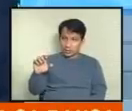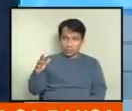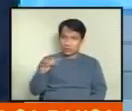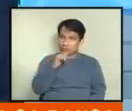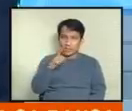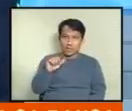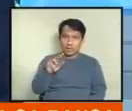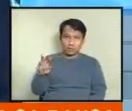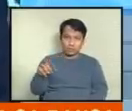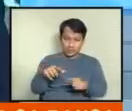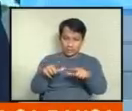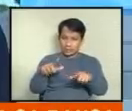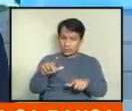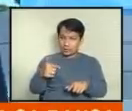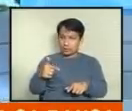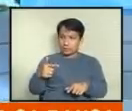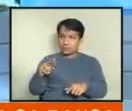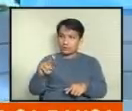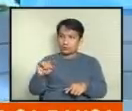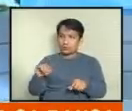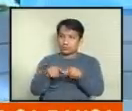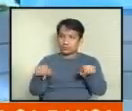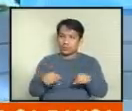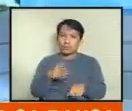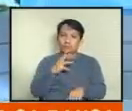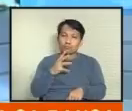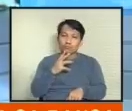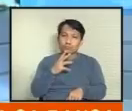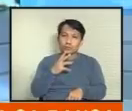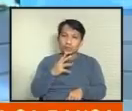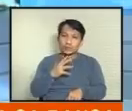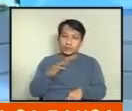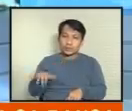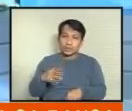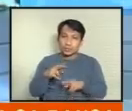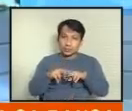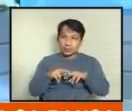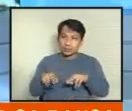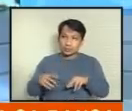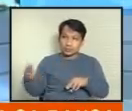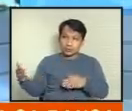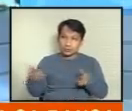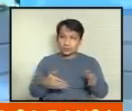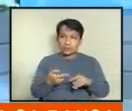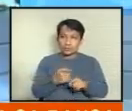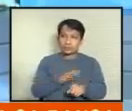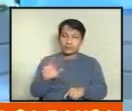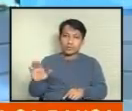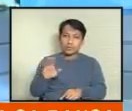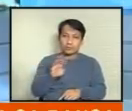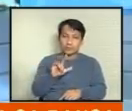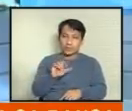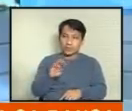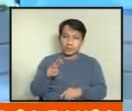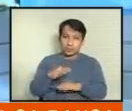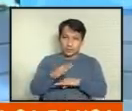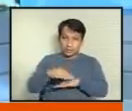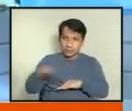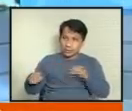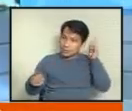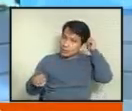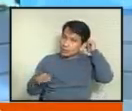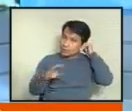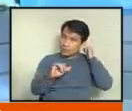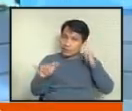lawa. Ibig sabihin po, ito po dati ay tubig alat na pinapasok ng seawater mula po sa Balayan Bay banda